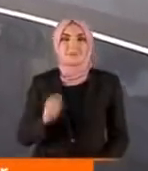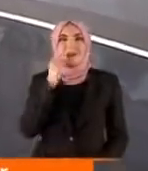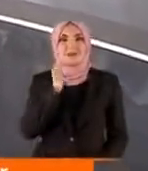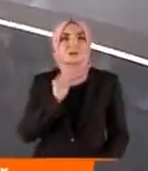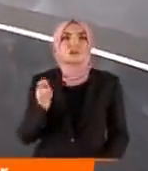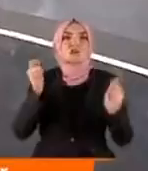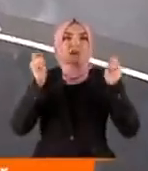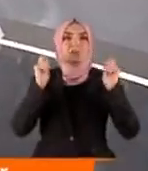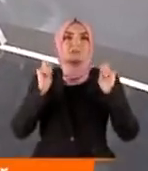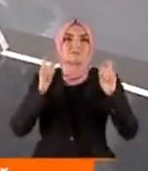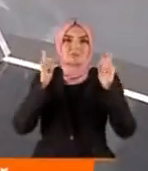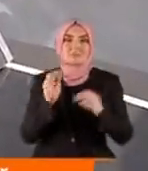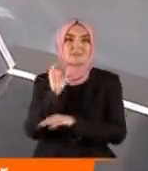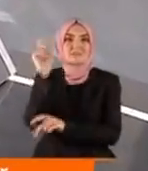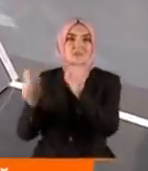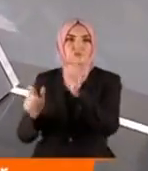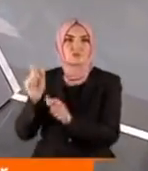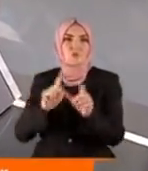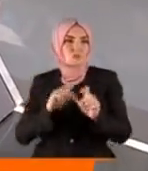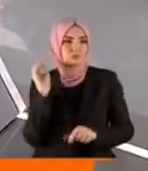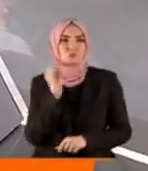Çankaya sakinlerinin çöp isyanını dün akşam